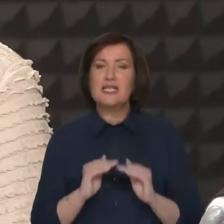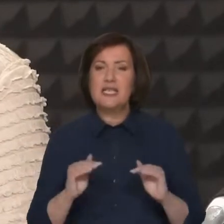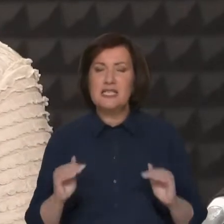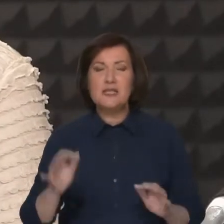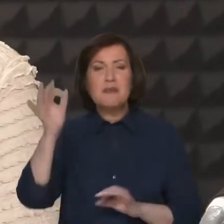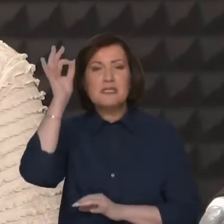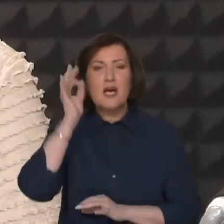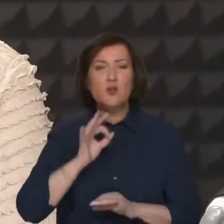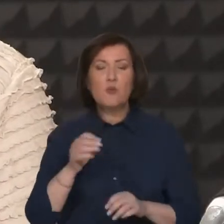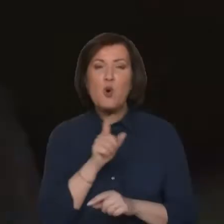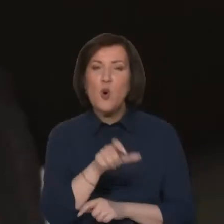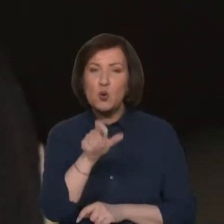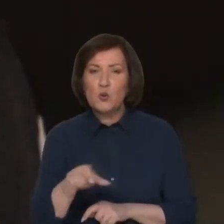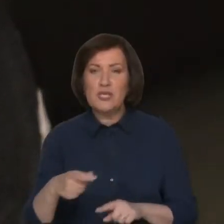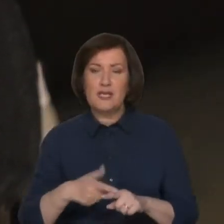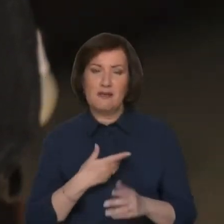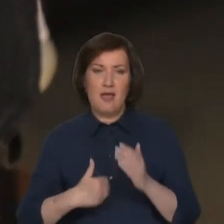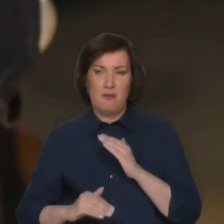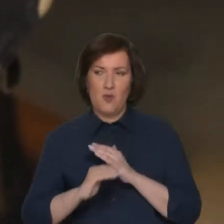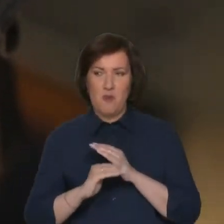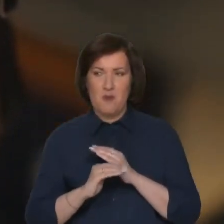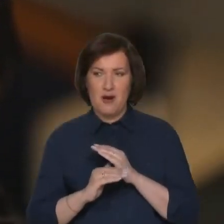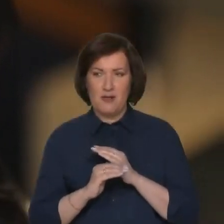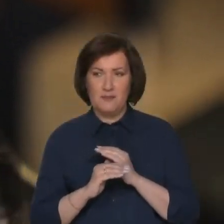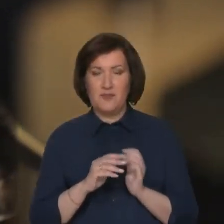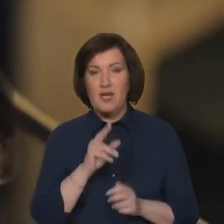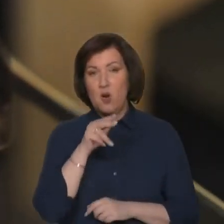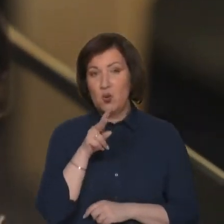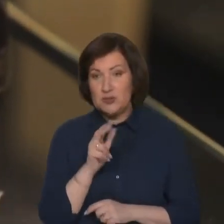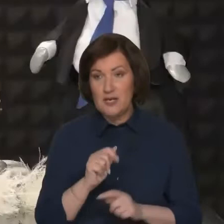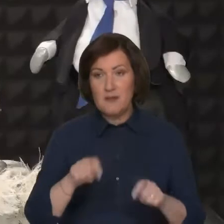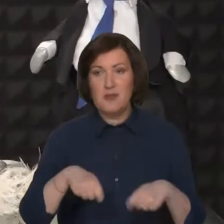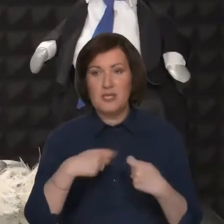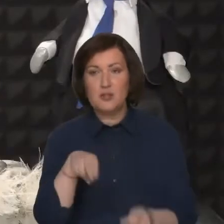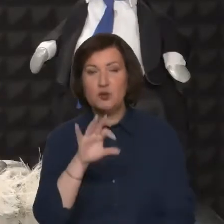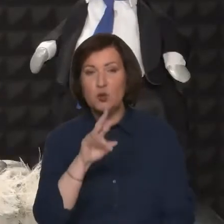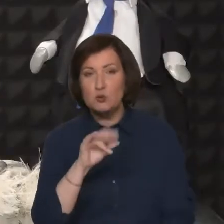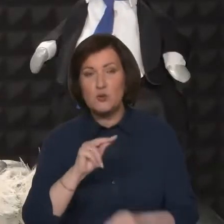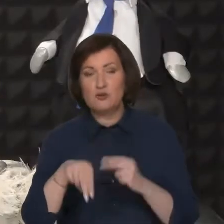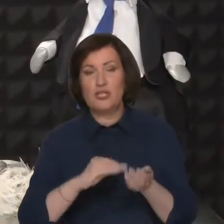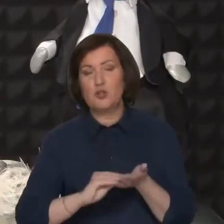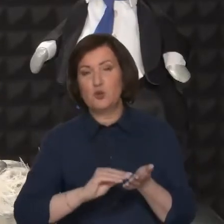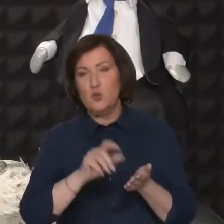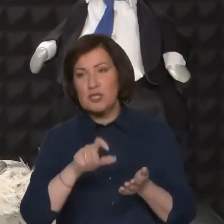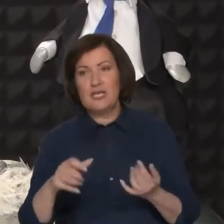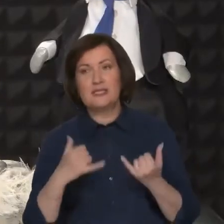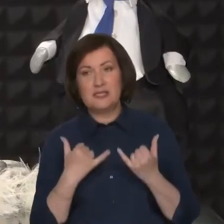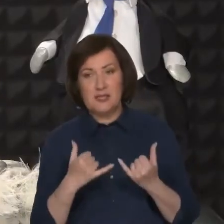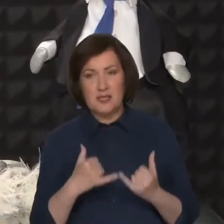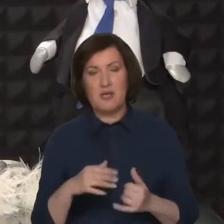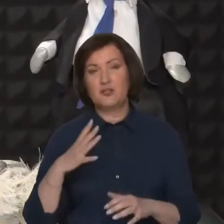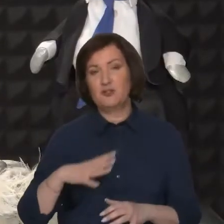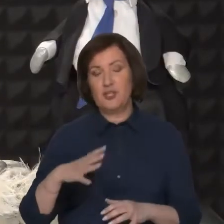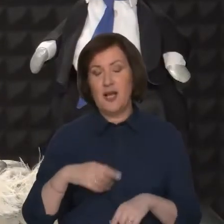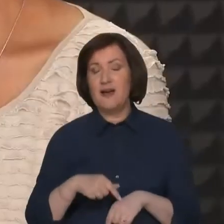дітям згадку про тих людей, які нам допомагали. Гусака майстриня передала Джонсону через журналістів. Тепер, каже,